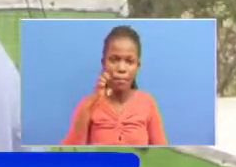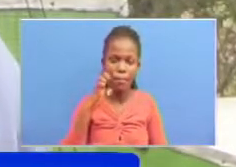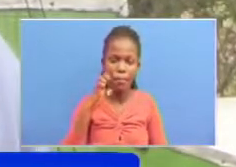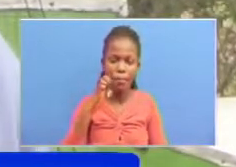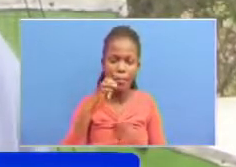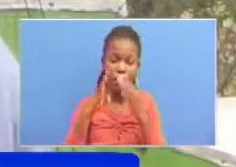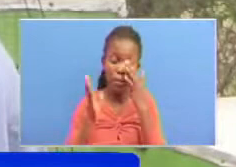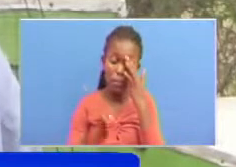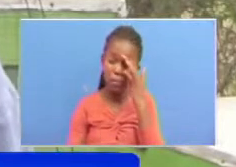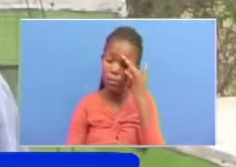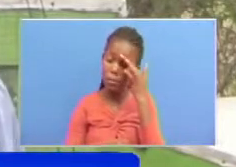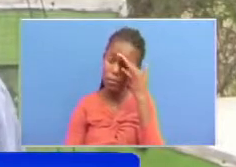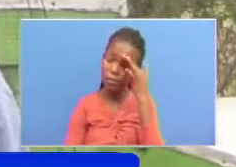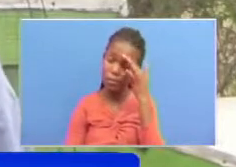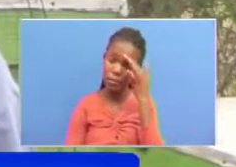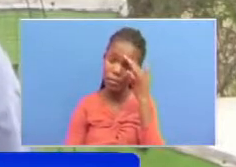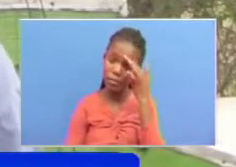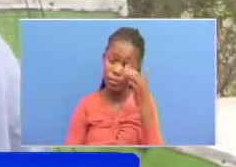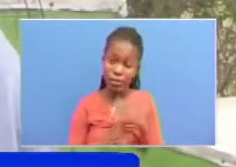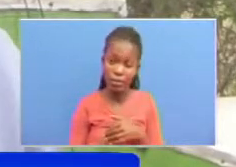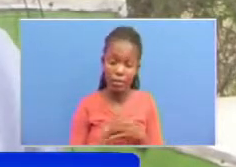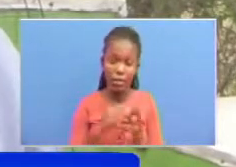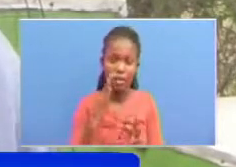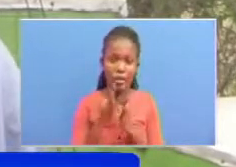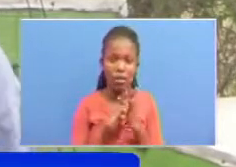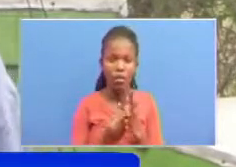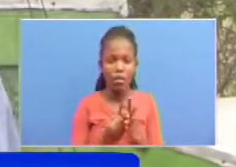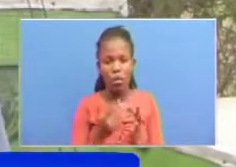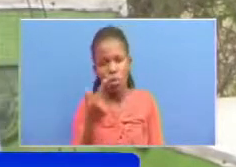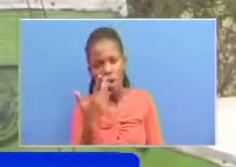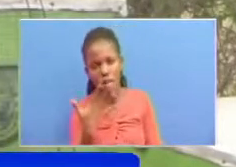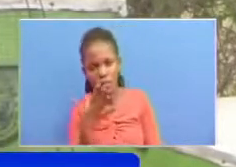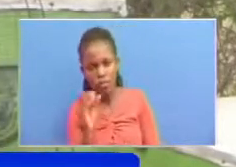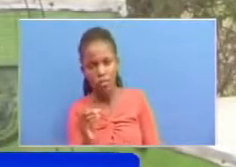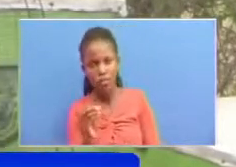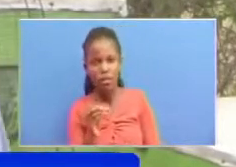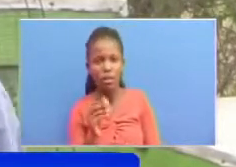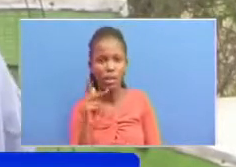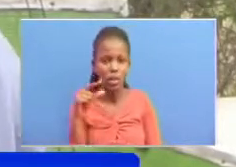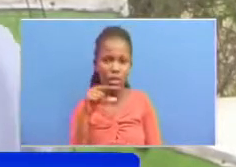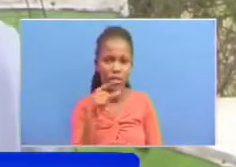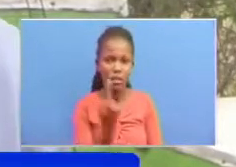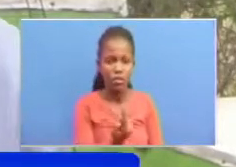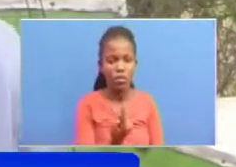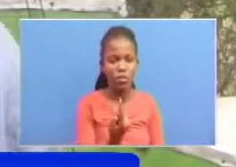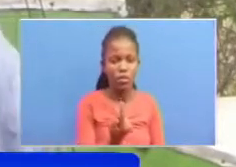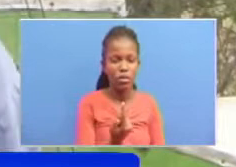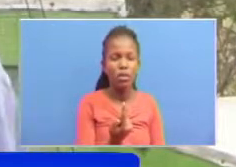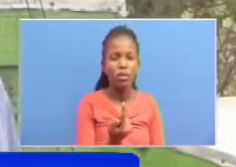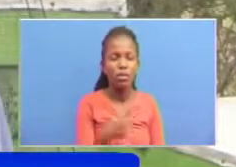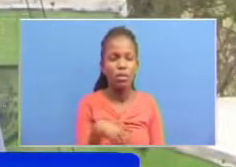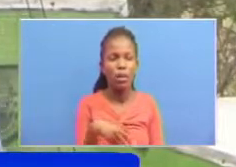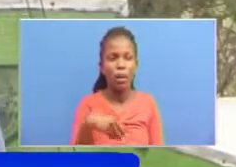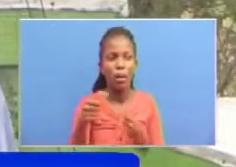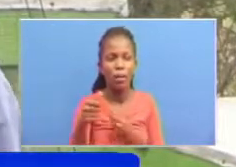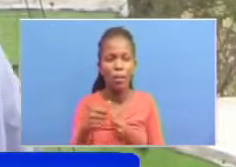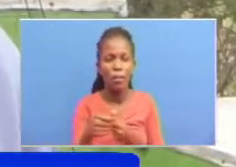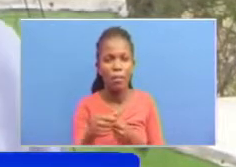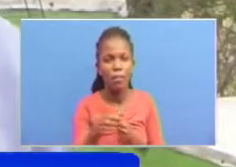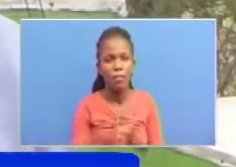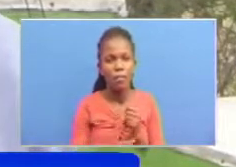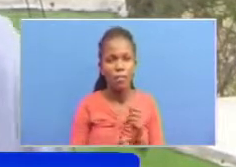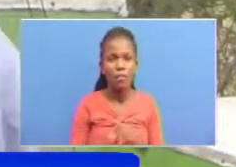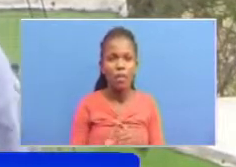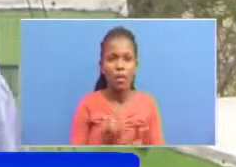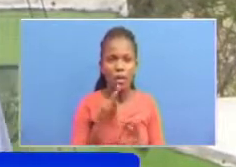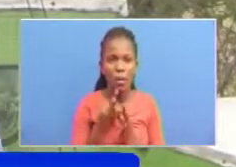mundu wapanga. Edwa ni apanga ya na miongo etano wakuhuye kilo ni chowuwa. Na tukakwata